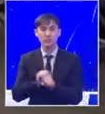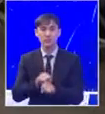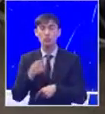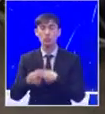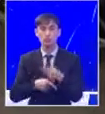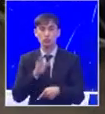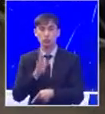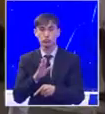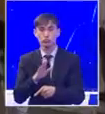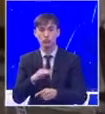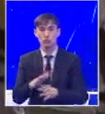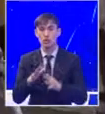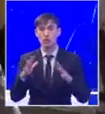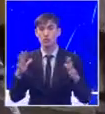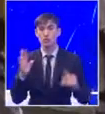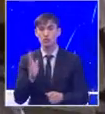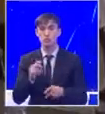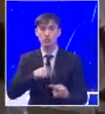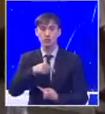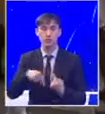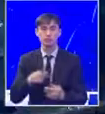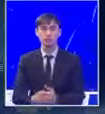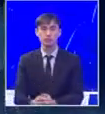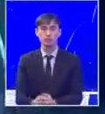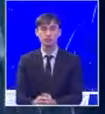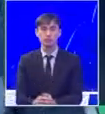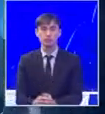будущем ожидается дальнейшее расширение бизнеса.